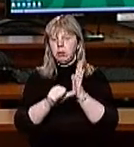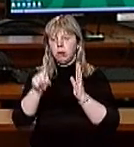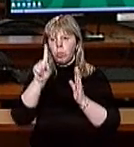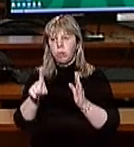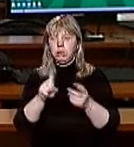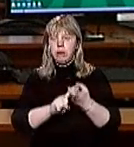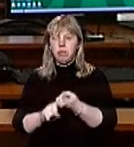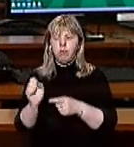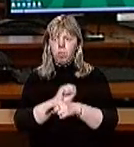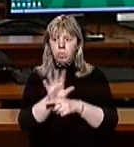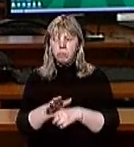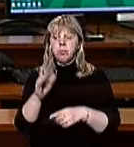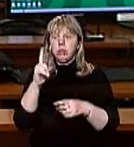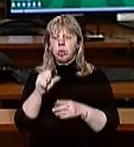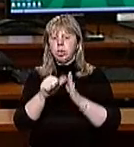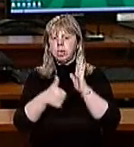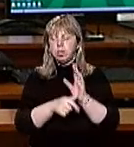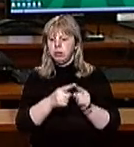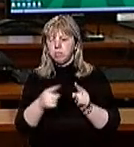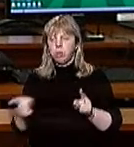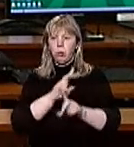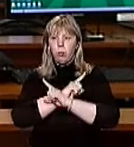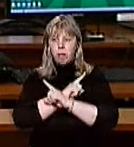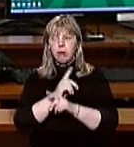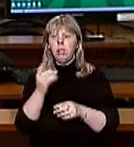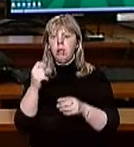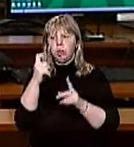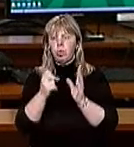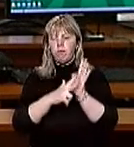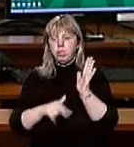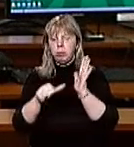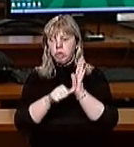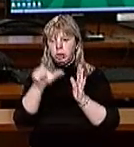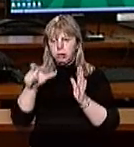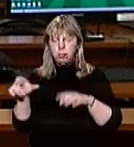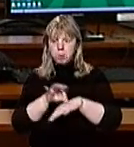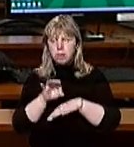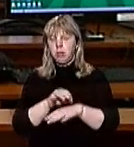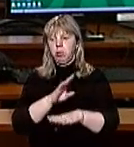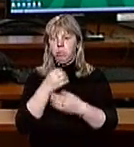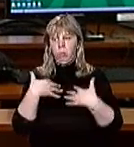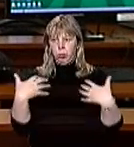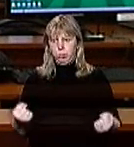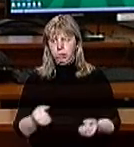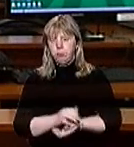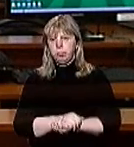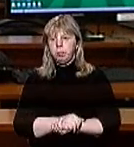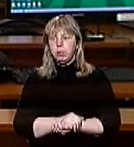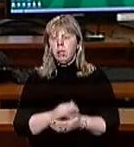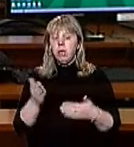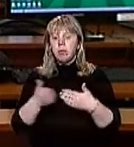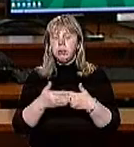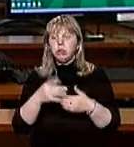4161 інфікований, 116 людей за весь період померли, 186 пацієнтів одужали.